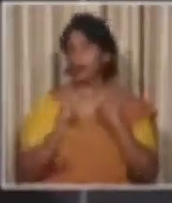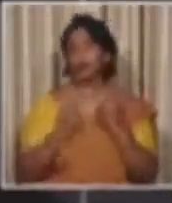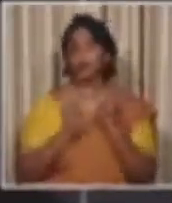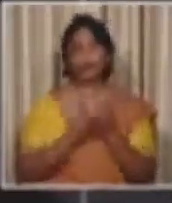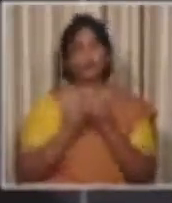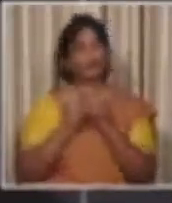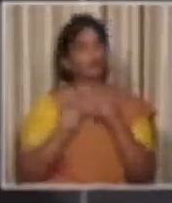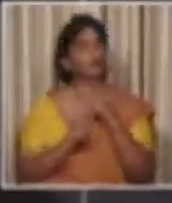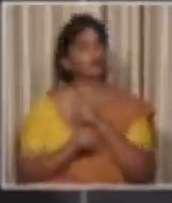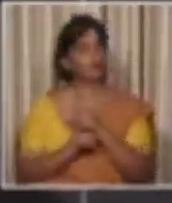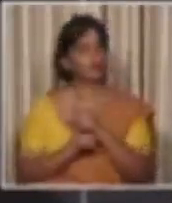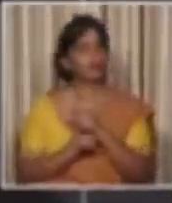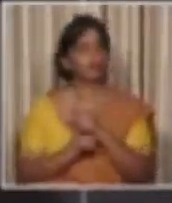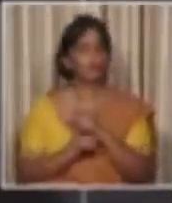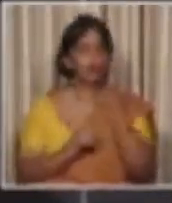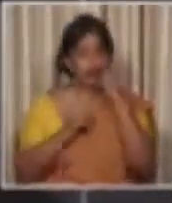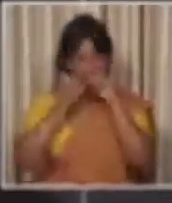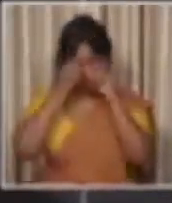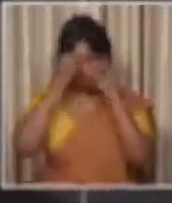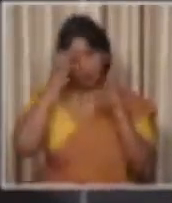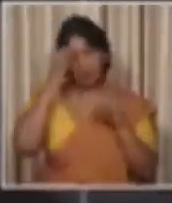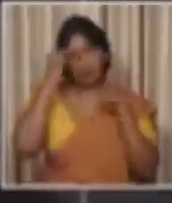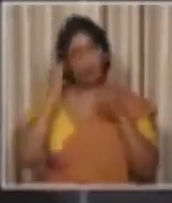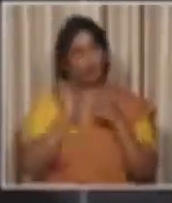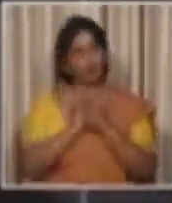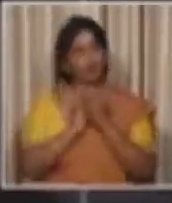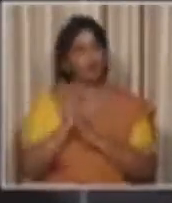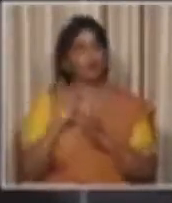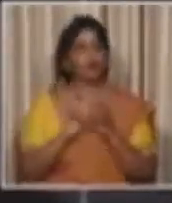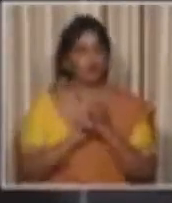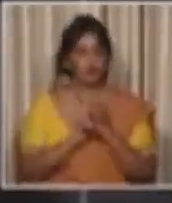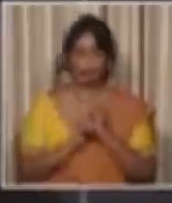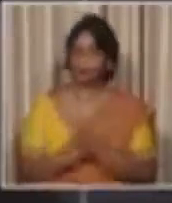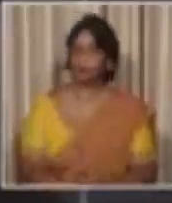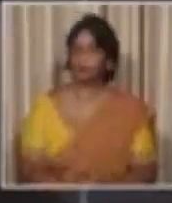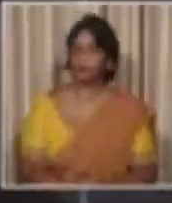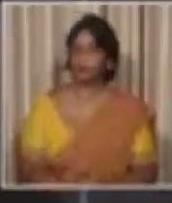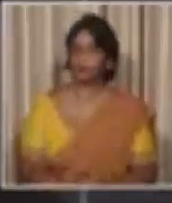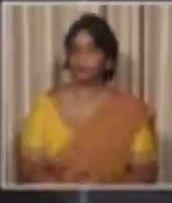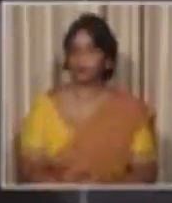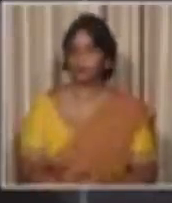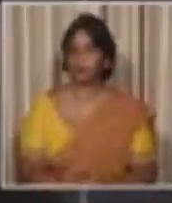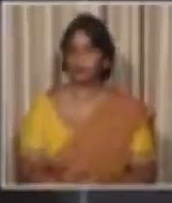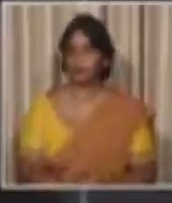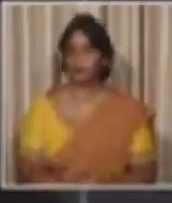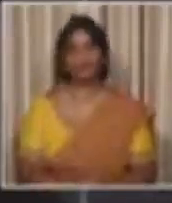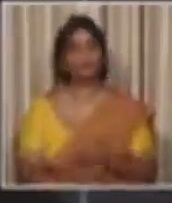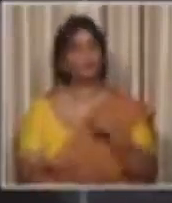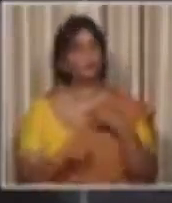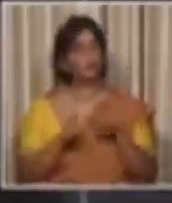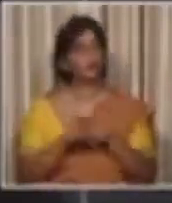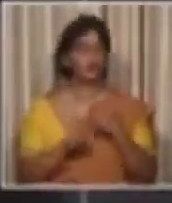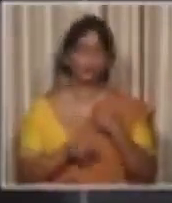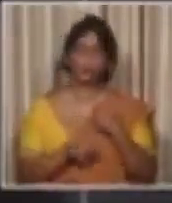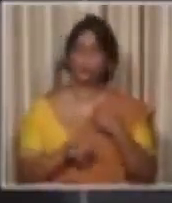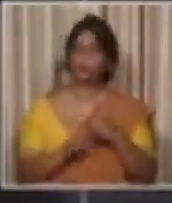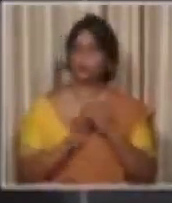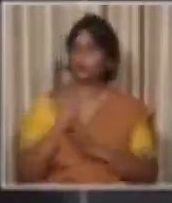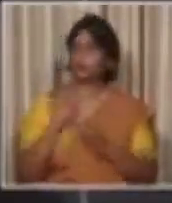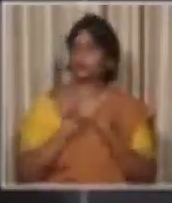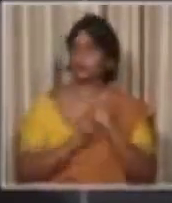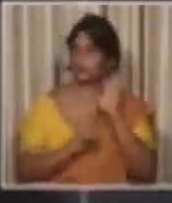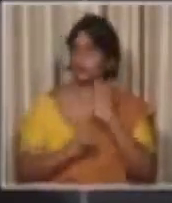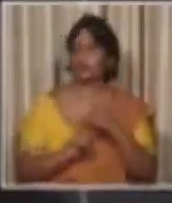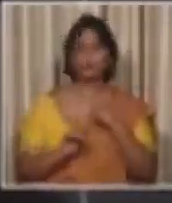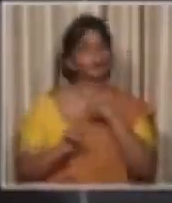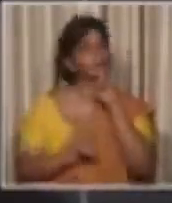විවෘත කරන්න කියලා ඒ ගැන හොයා බලන්න කියලා. ගරු මන්ත්‍රීතුමනි, I'll also like to continue. Honorable Minister had raised there